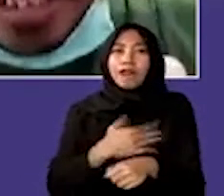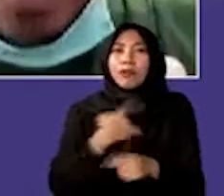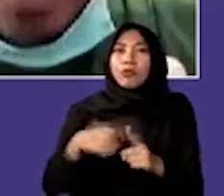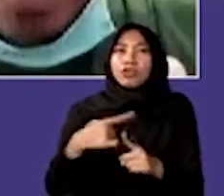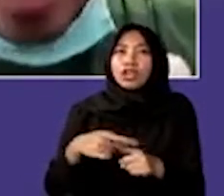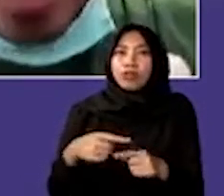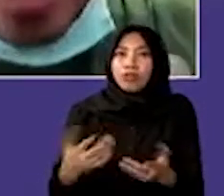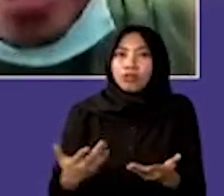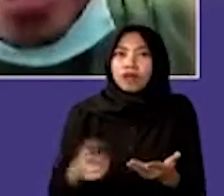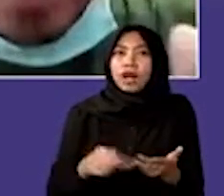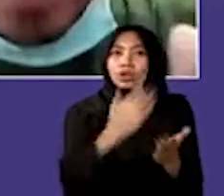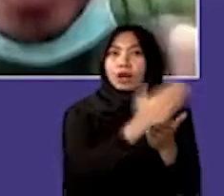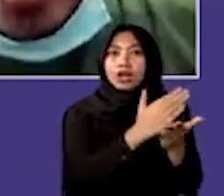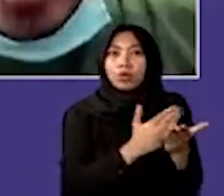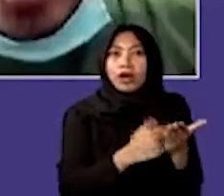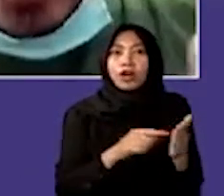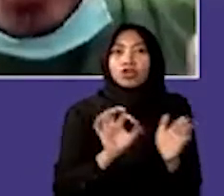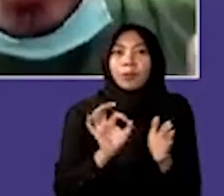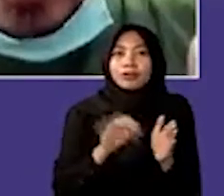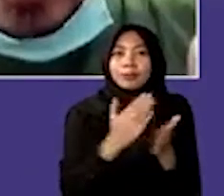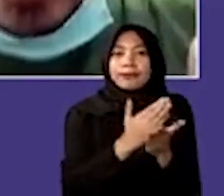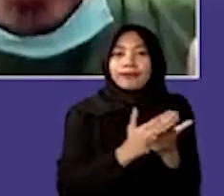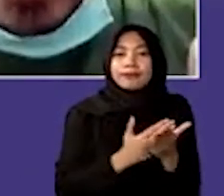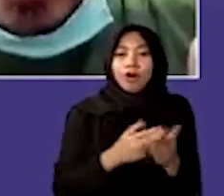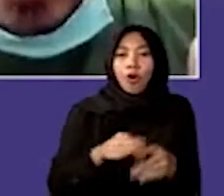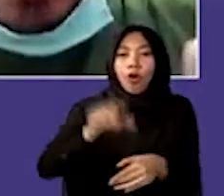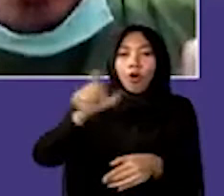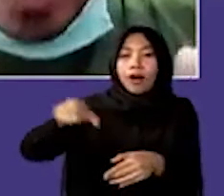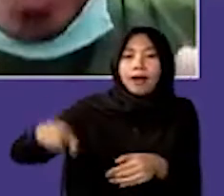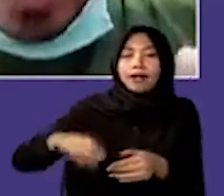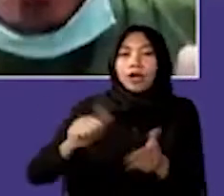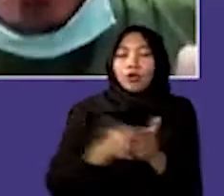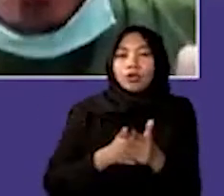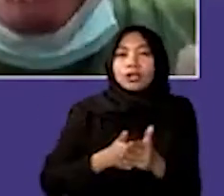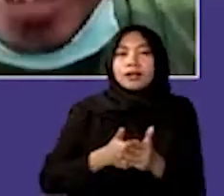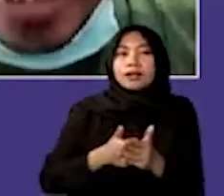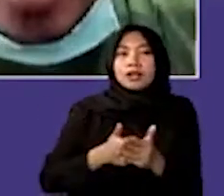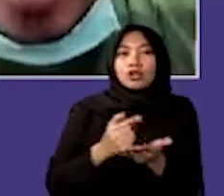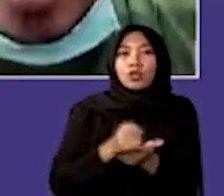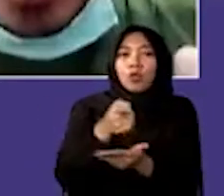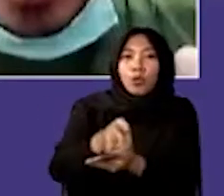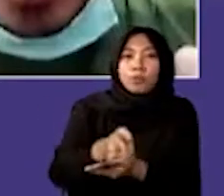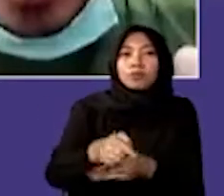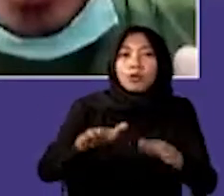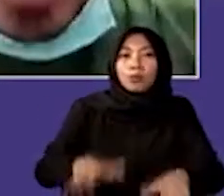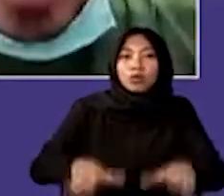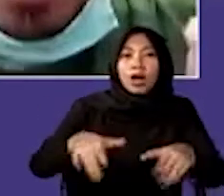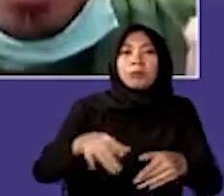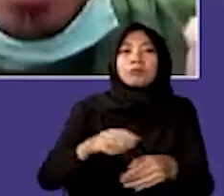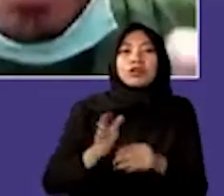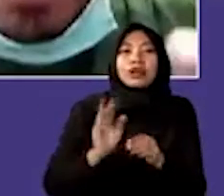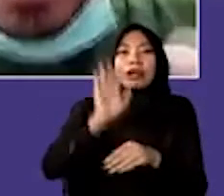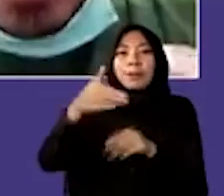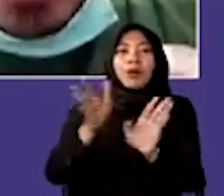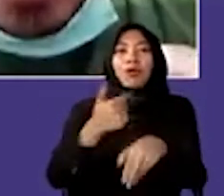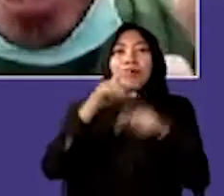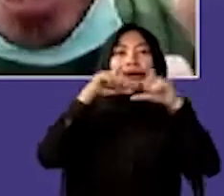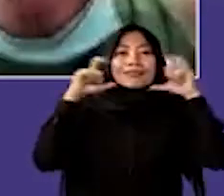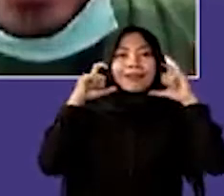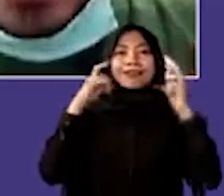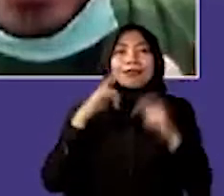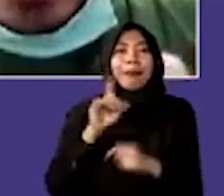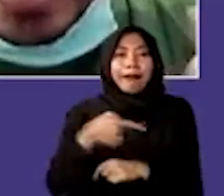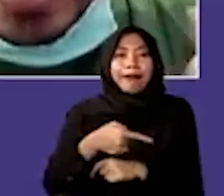itu apakah memang sudah ada data bahwa dengan melakukan eh seperti itu ada efek yang ditimbulkan itu yang pertama Mas yang